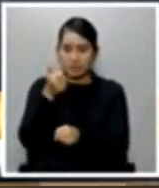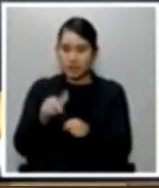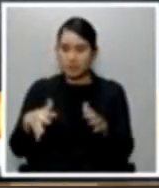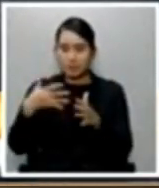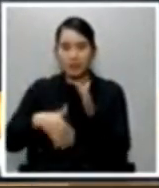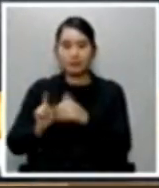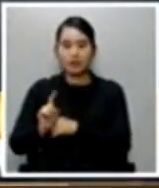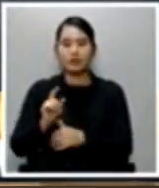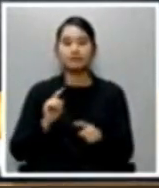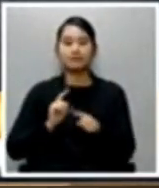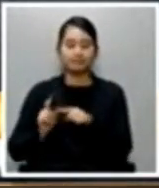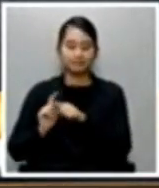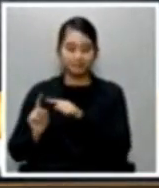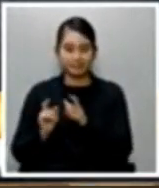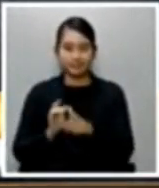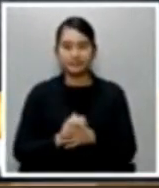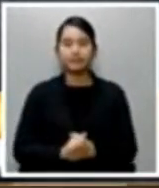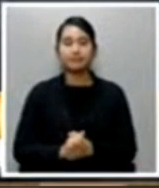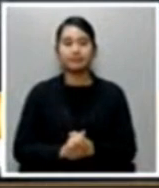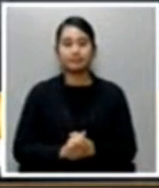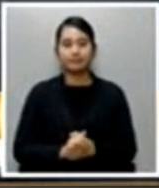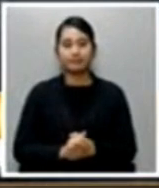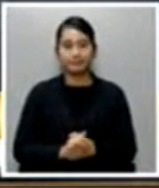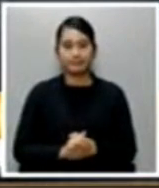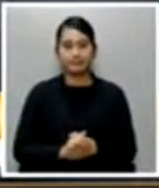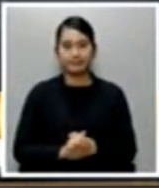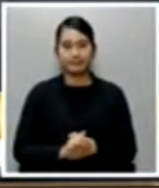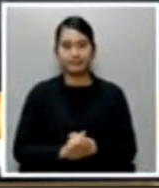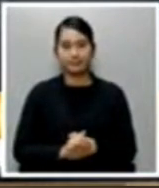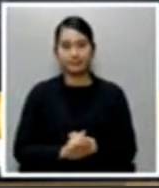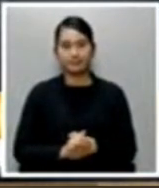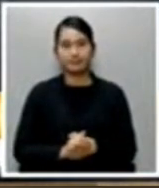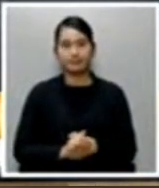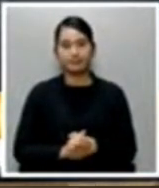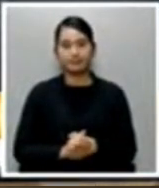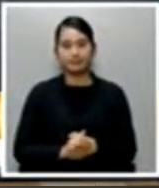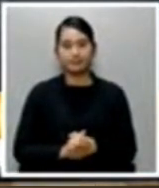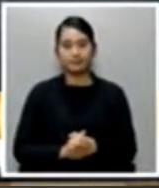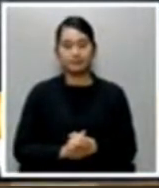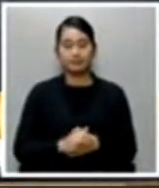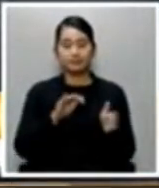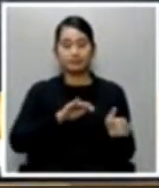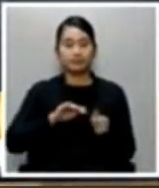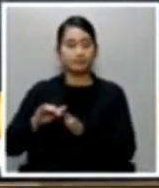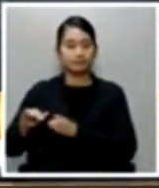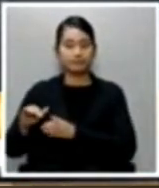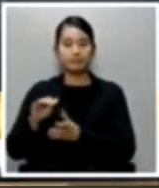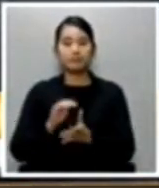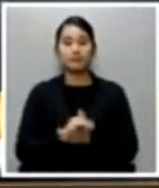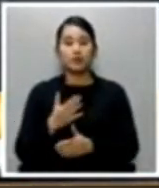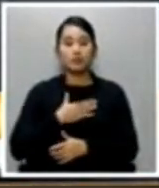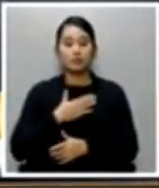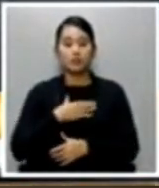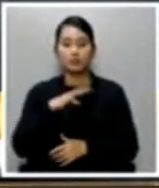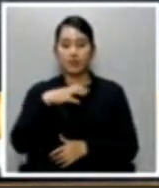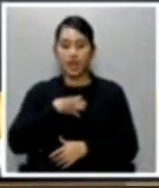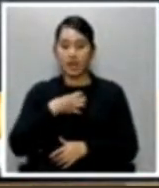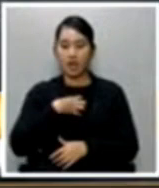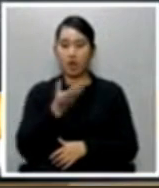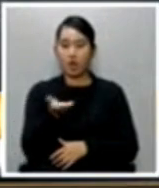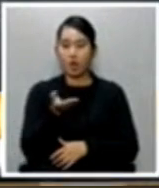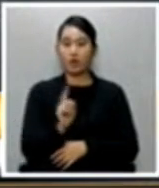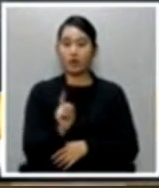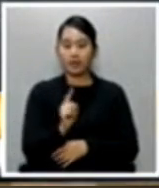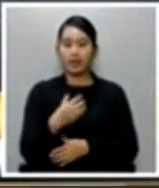างนะครับสำหรับเรื่องของการให้มีซอฟต์สกิลนะครับผมก็อยากจะขออนุญ